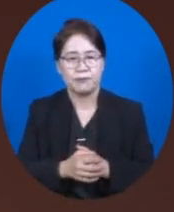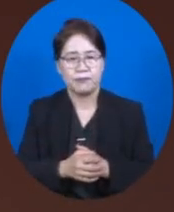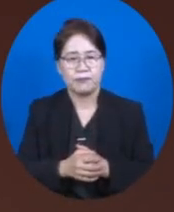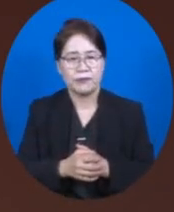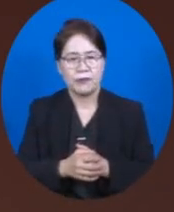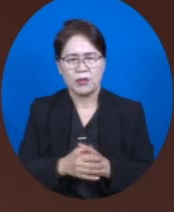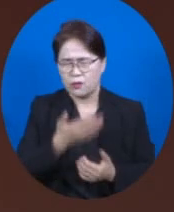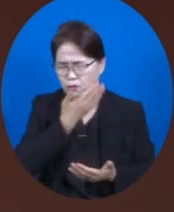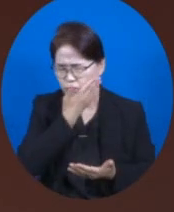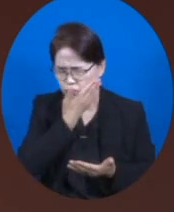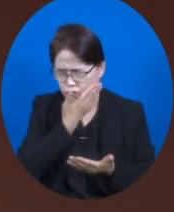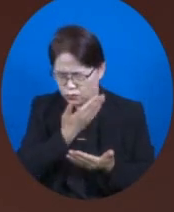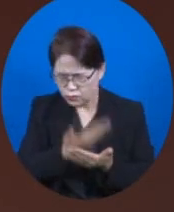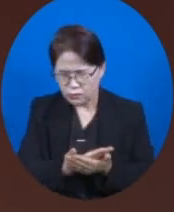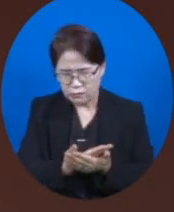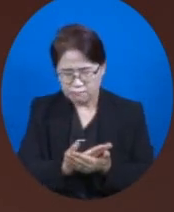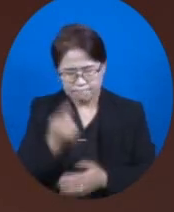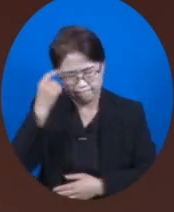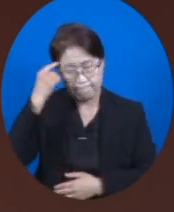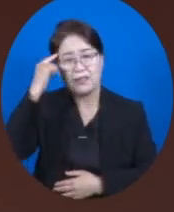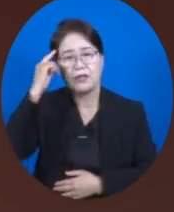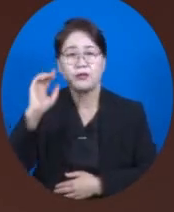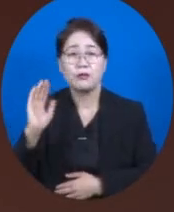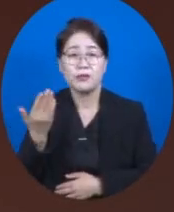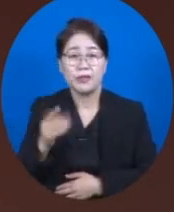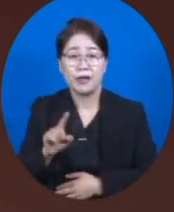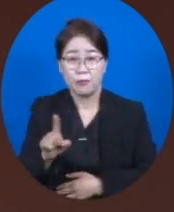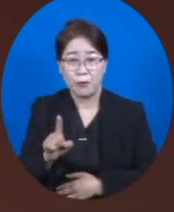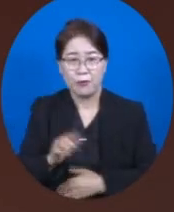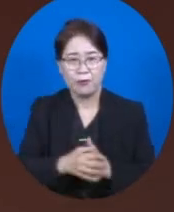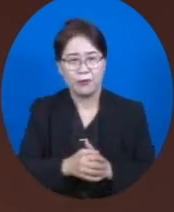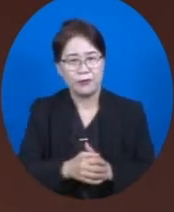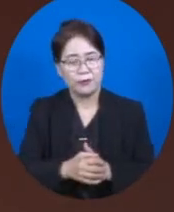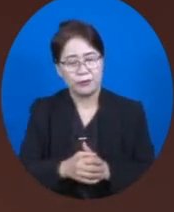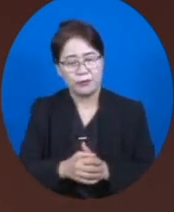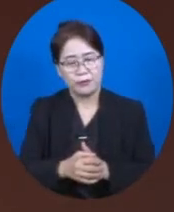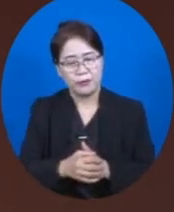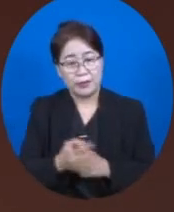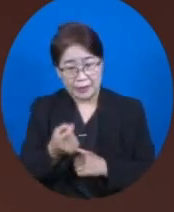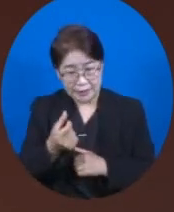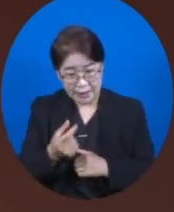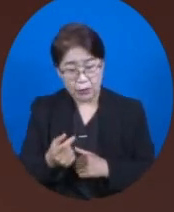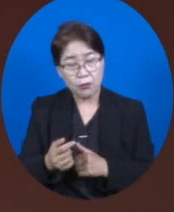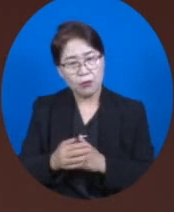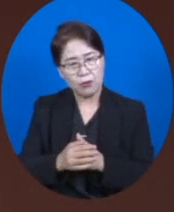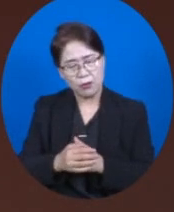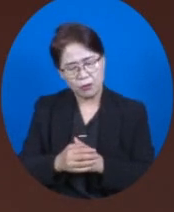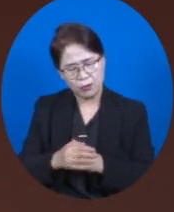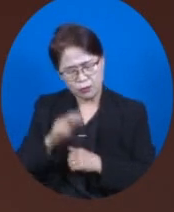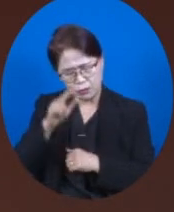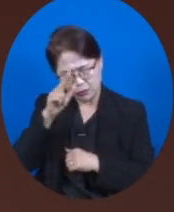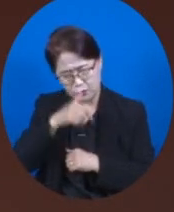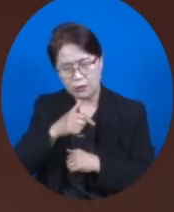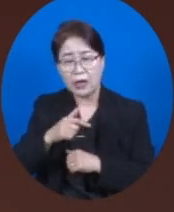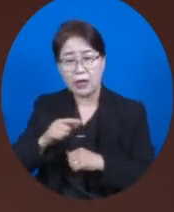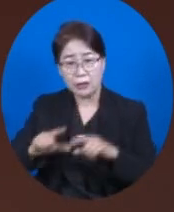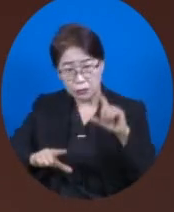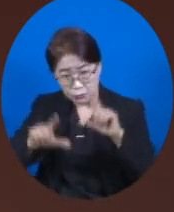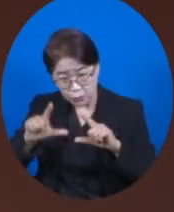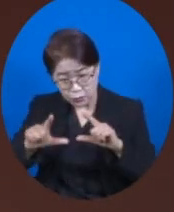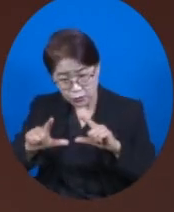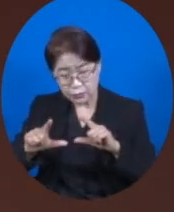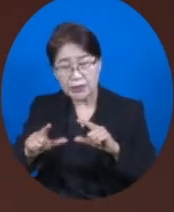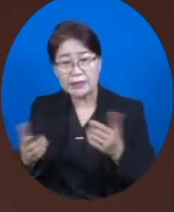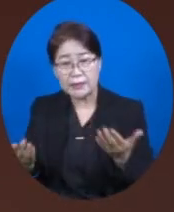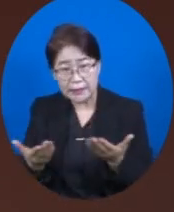우리는 아주 중요한 사실을 발견하게 됩니다 우리가 보기에는 작고 초라하고 보잘것이 없어 보이는